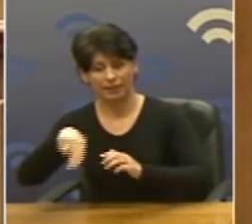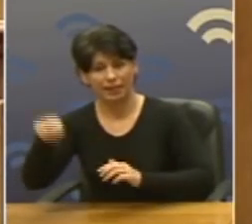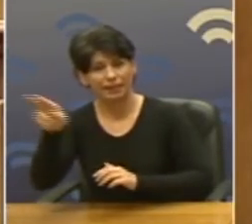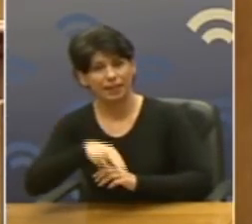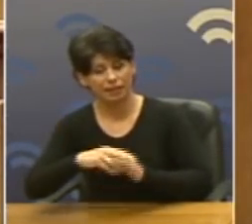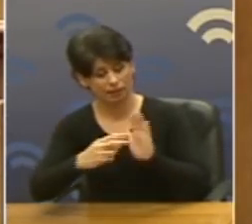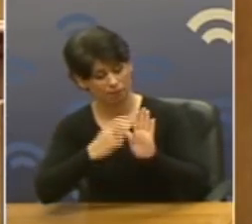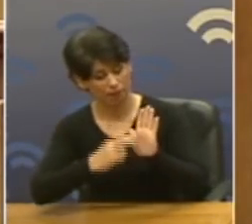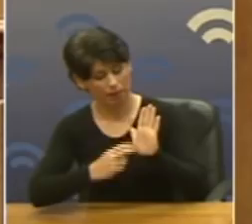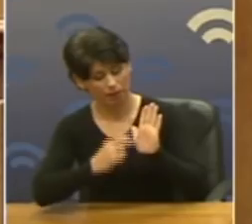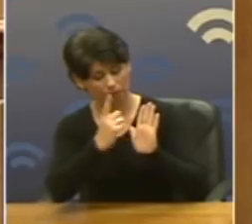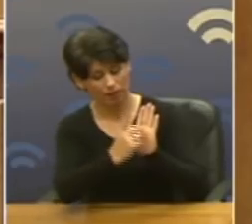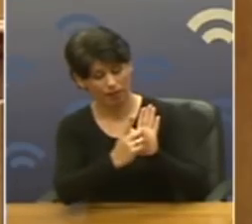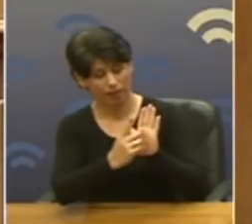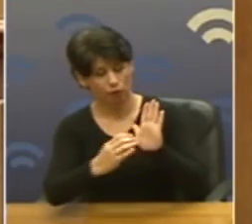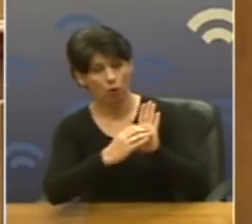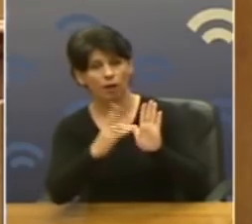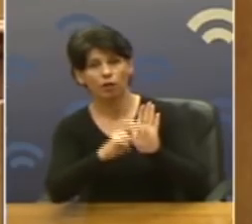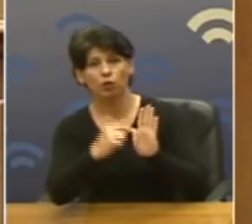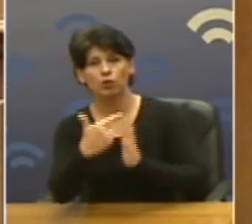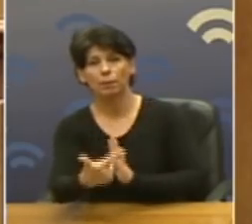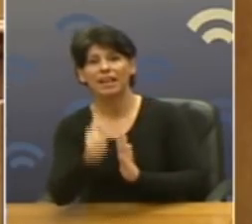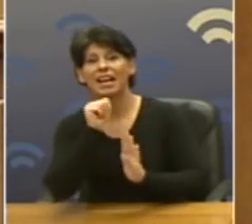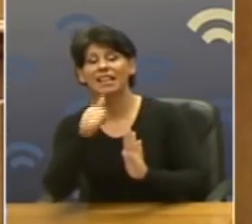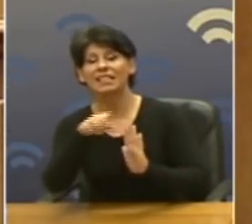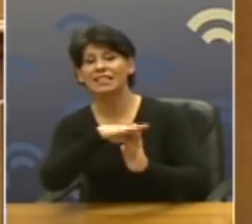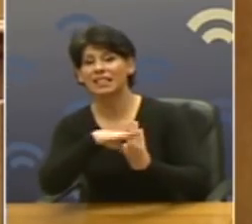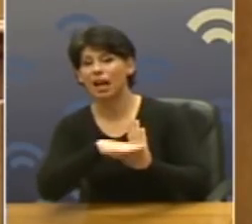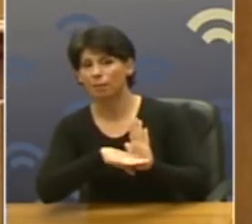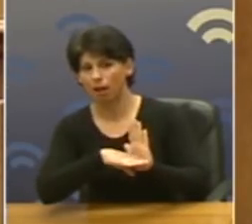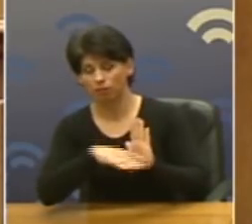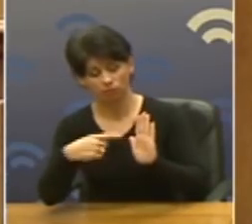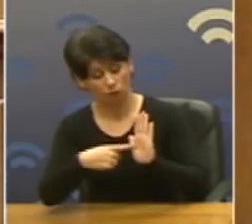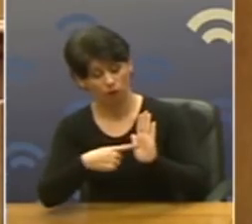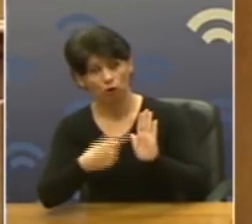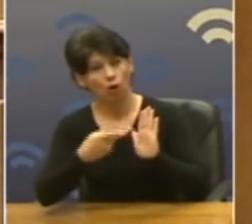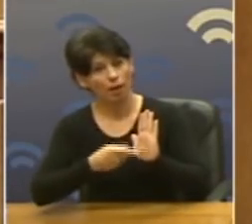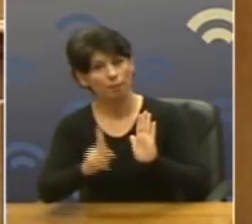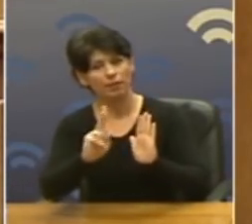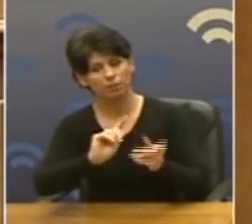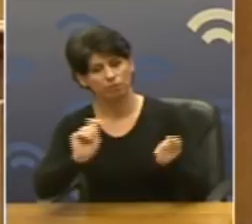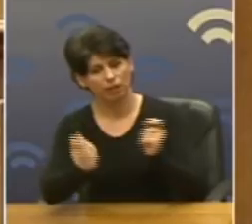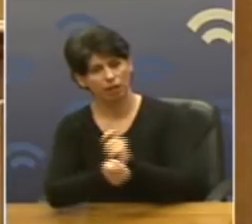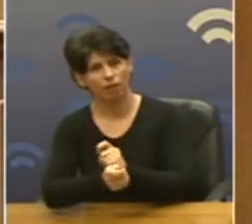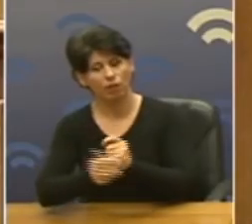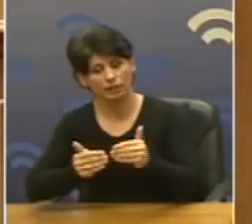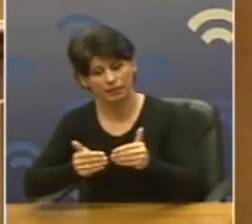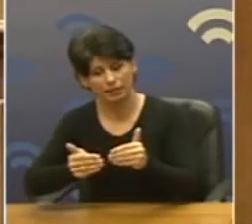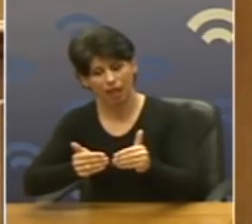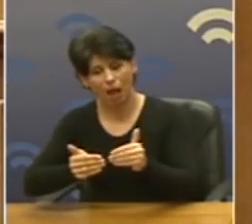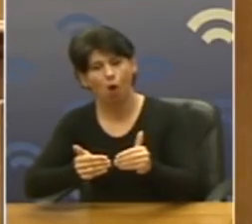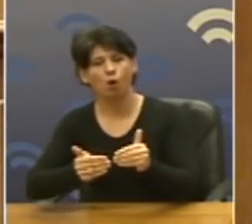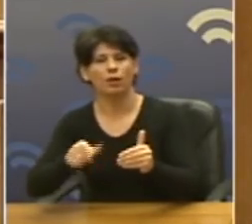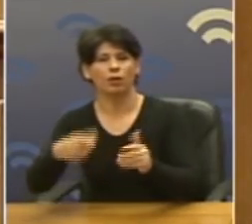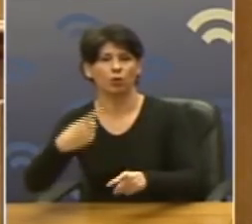της παραγράφου 1 του άρθρου 27 του Συντάγματος, το οποίο επιτρέπει την μεταβολή στα όρια του ελληνικού